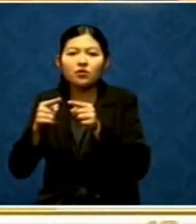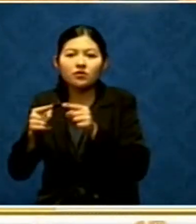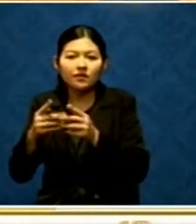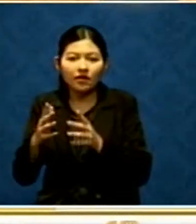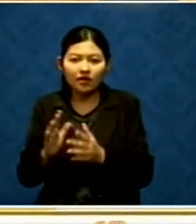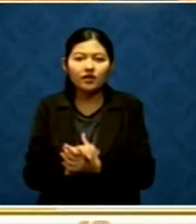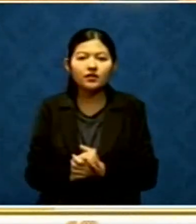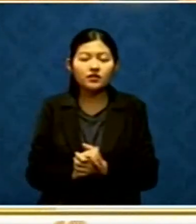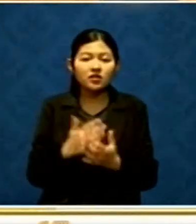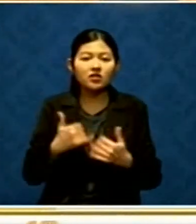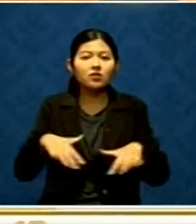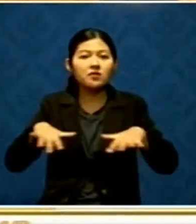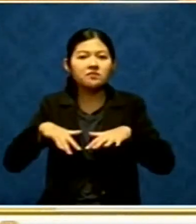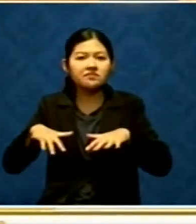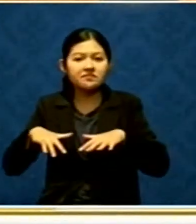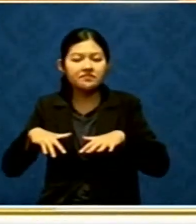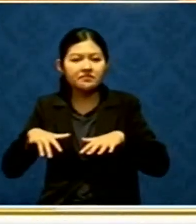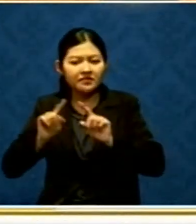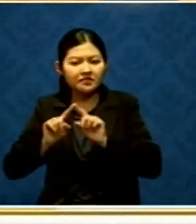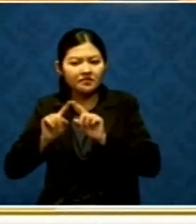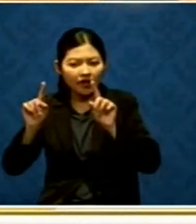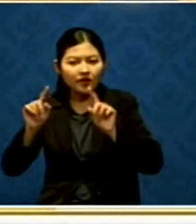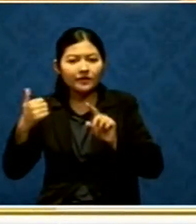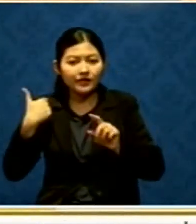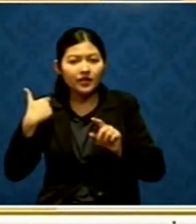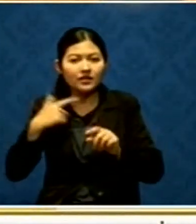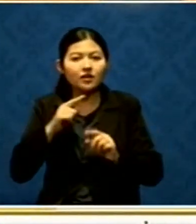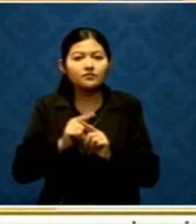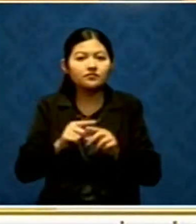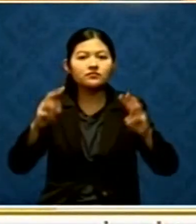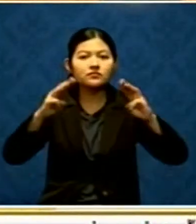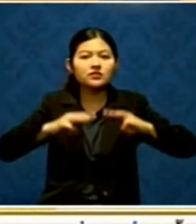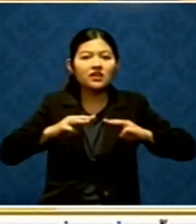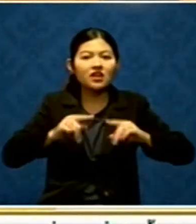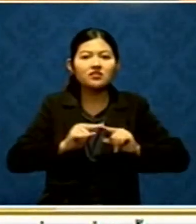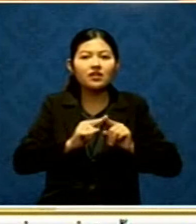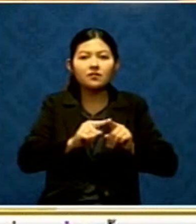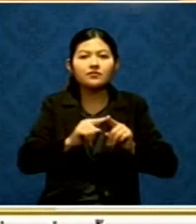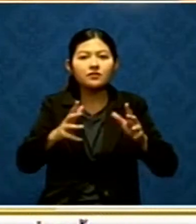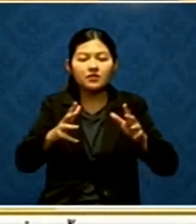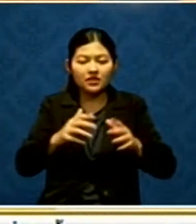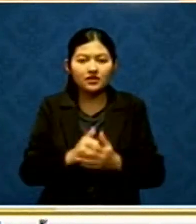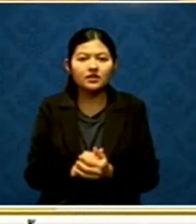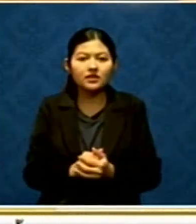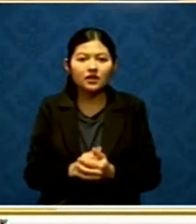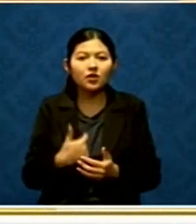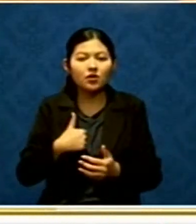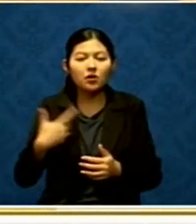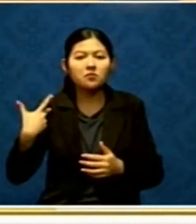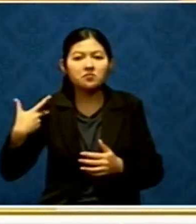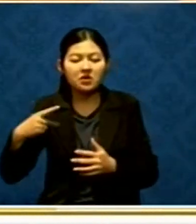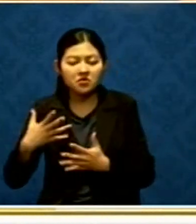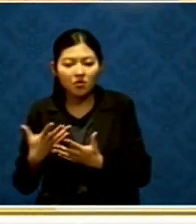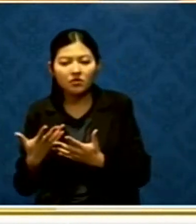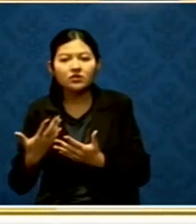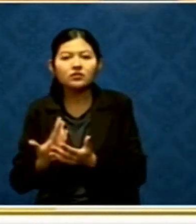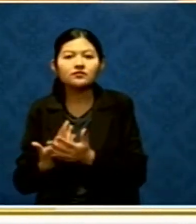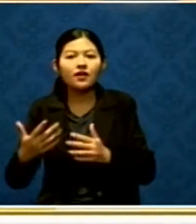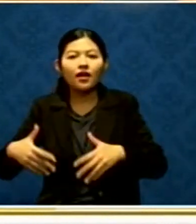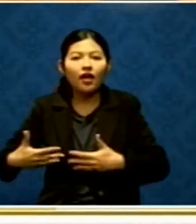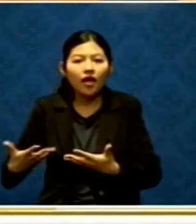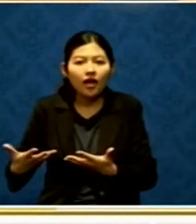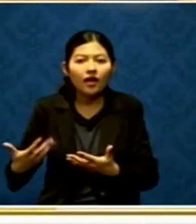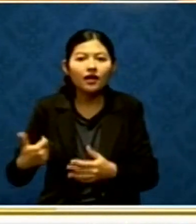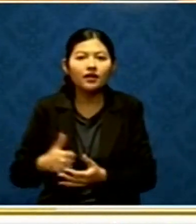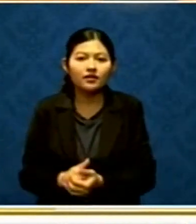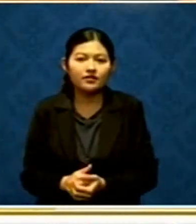คือทราบมาว่ามันจะไม่เกิดตามสัญญาเราก็จะเสียประโยช ในทางที่จะปกป้องประโยชน์มันไม่ป